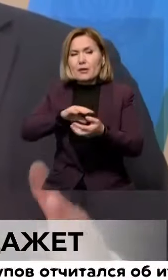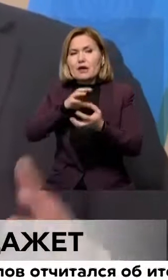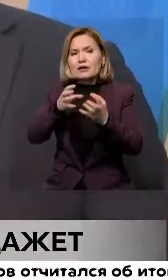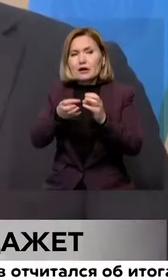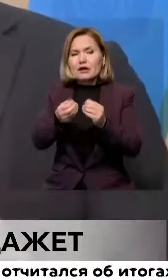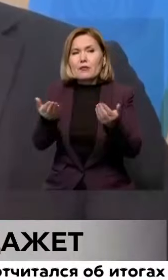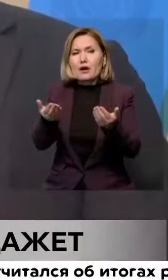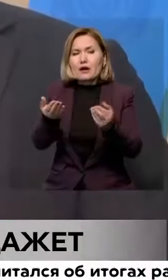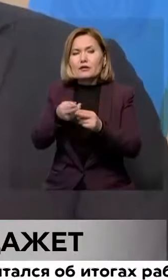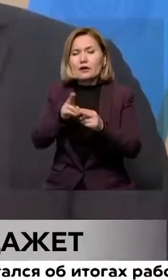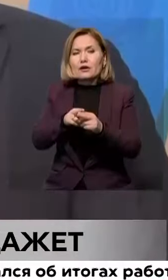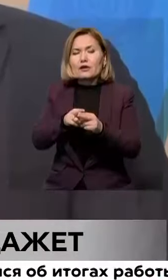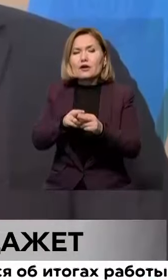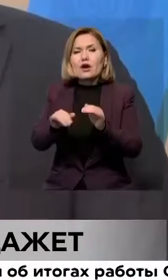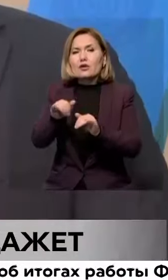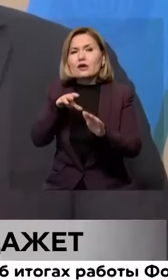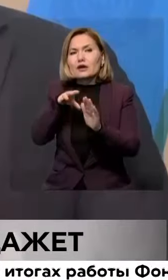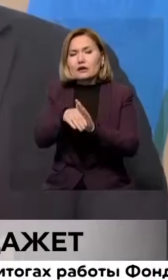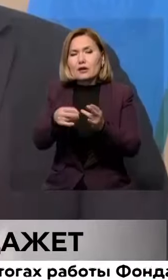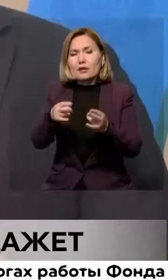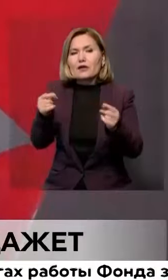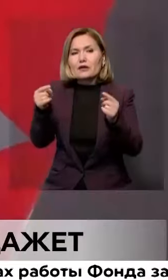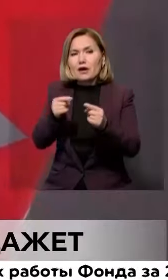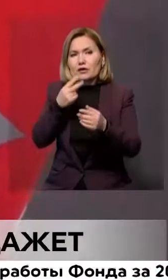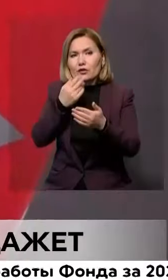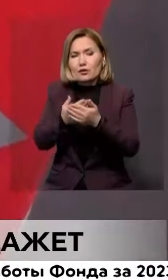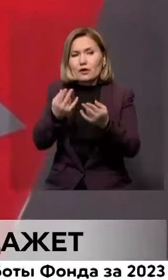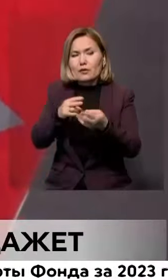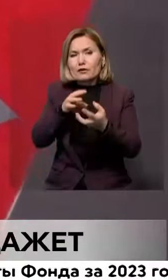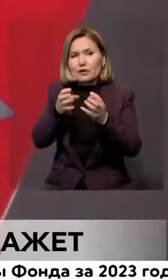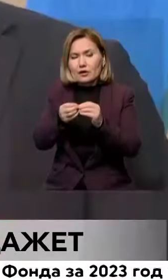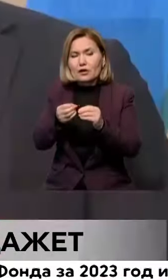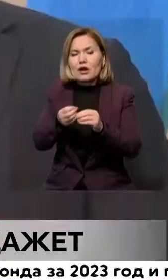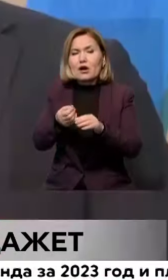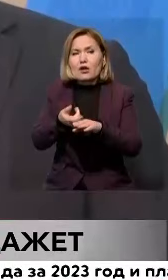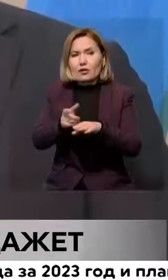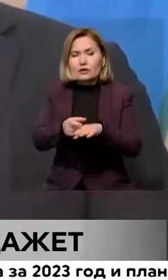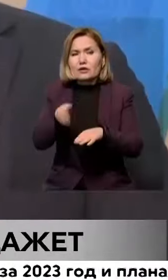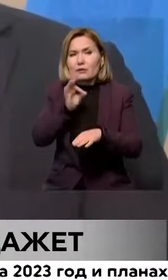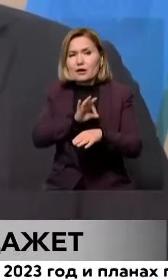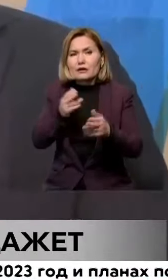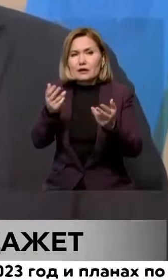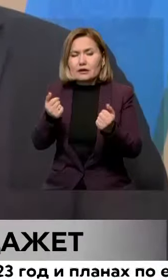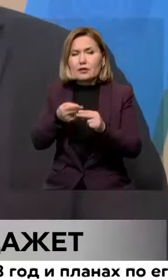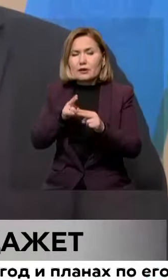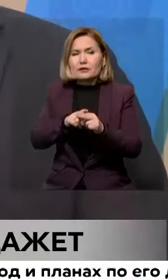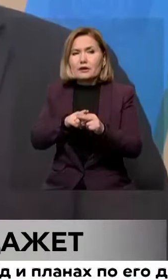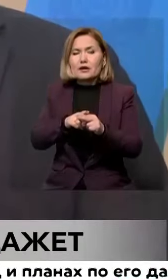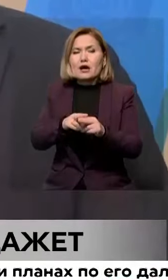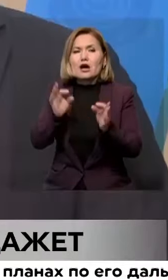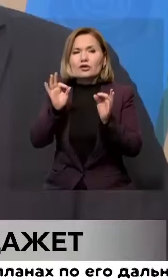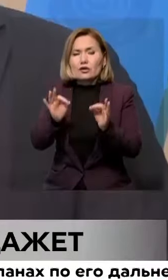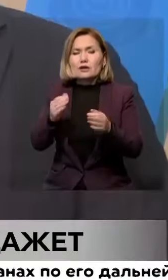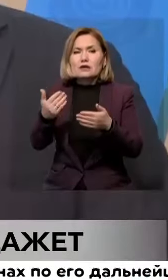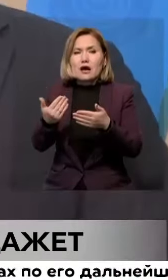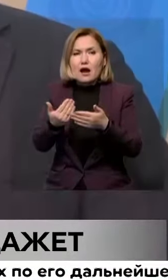нәтижелерін қай жерге енгізуге болады. Соны ол нақты көрсетеді. Бұл екі тарап үшін де пайдалы. Сонда бір дұрыс